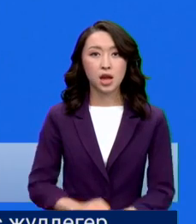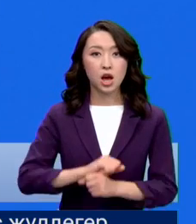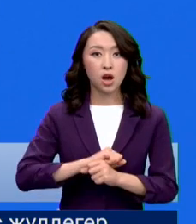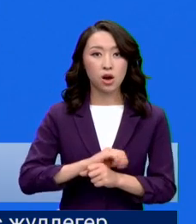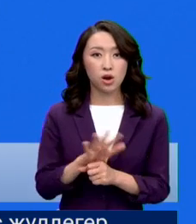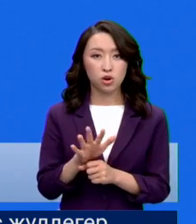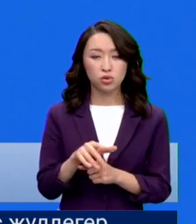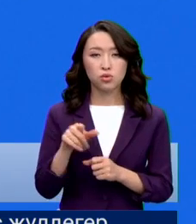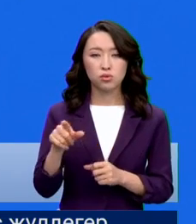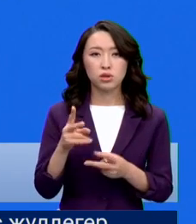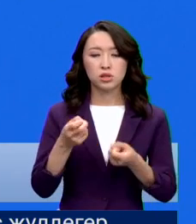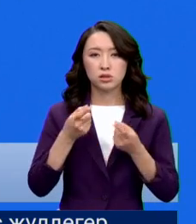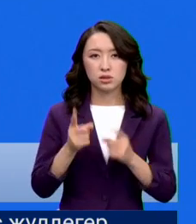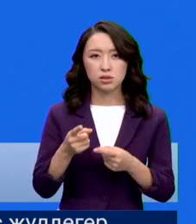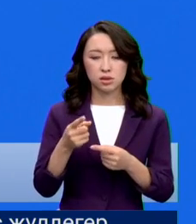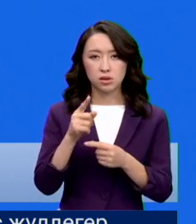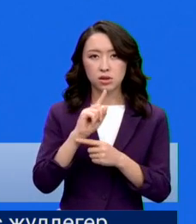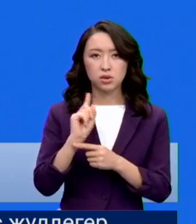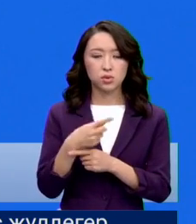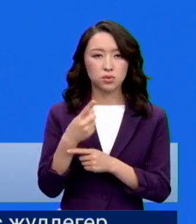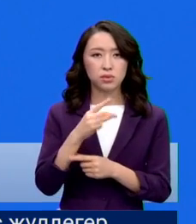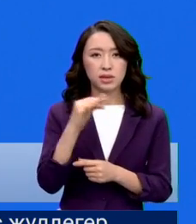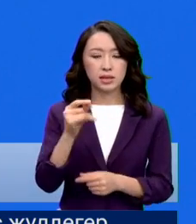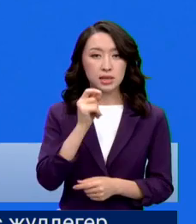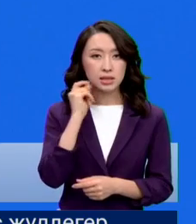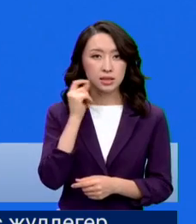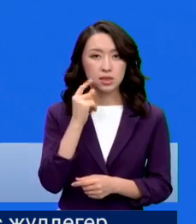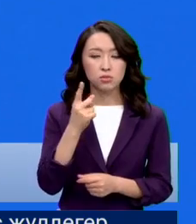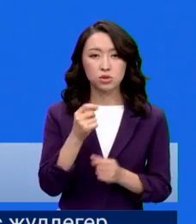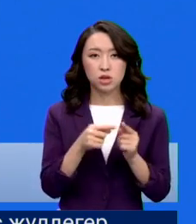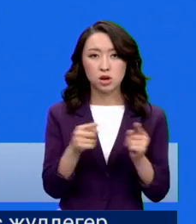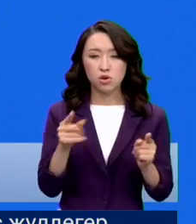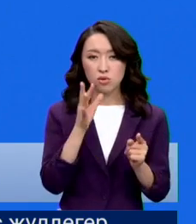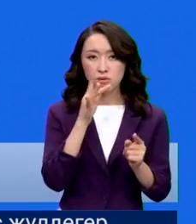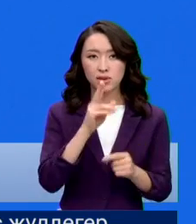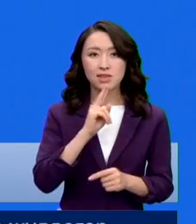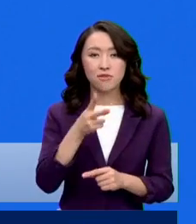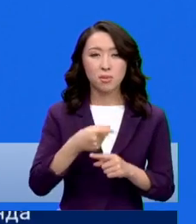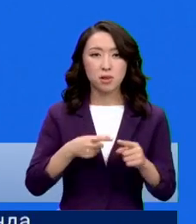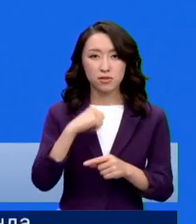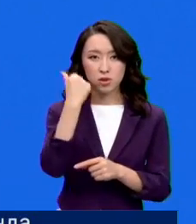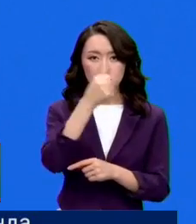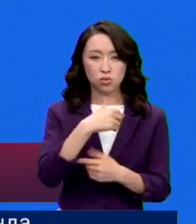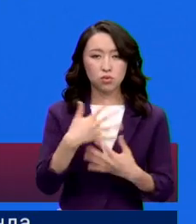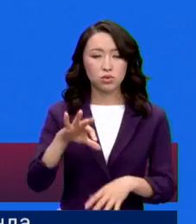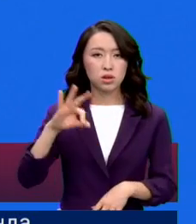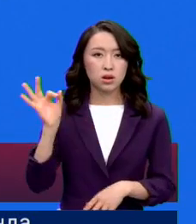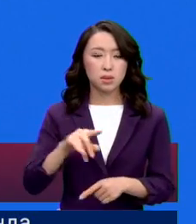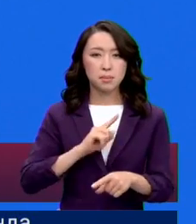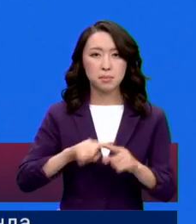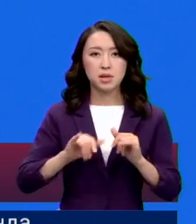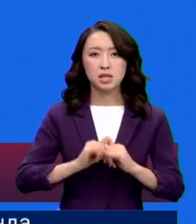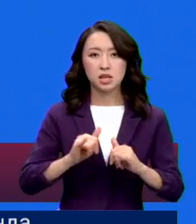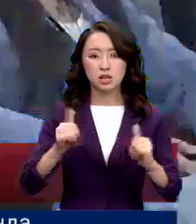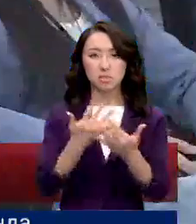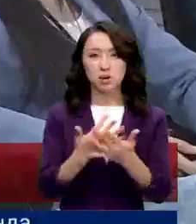Коронавирус действительно чрезвычайно изобретателен и коварен. За короткий промежуток времени в 2.5 года он уже породил ряд быстро распространяющихся